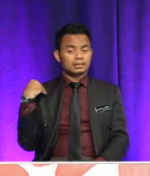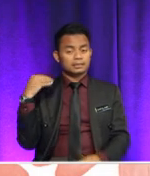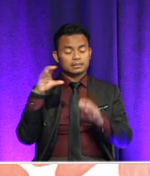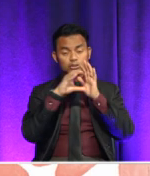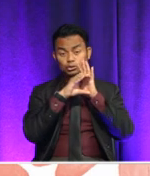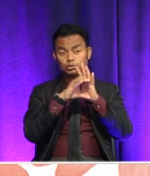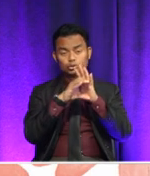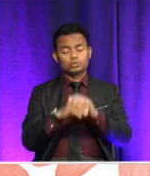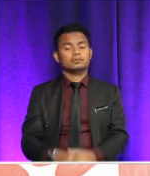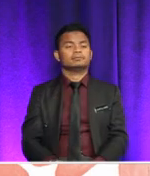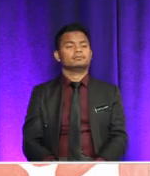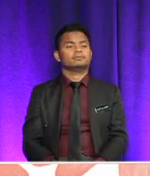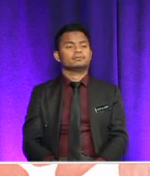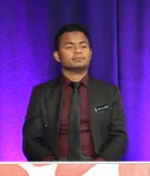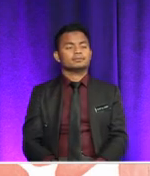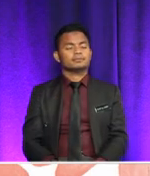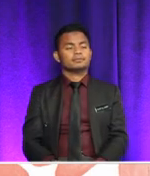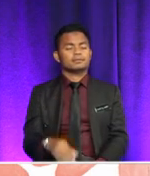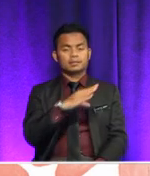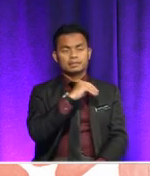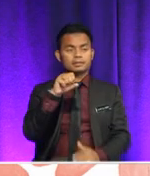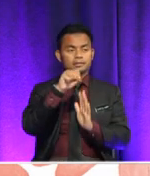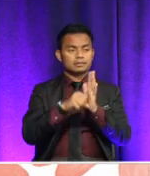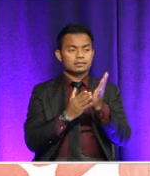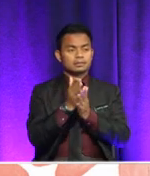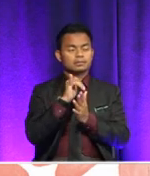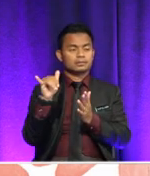contoh Oke dan seterusnya